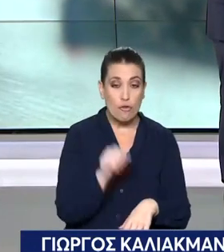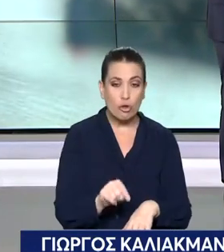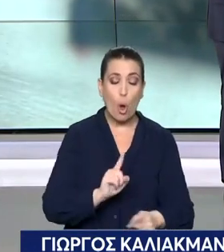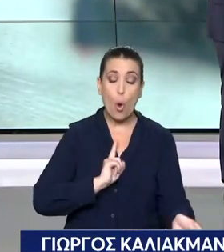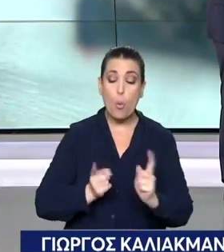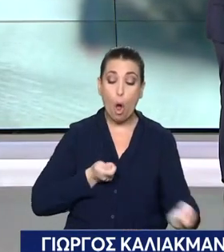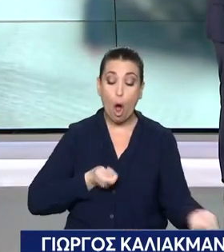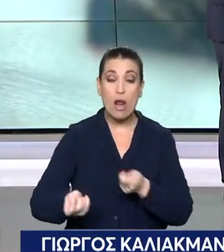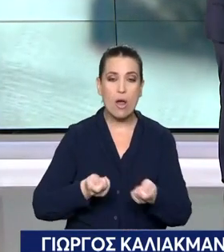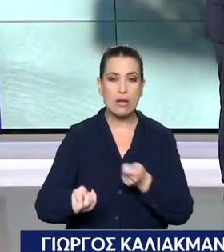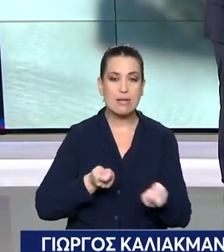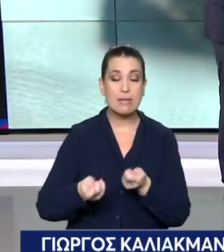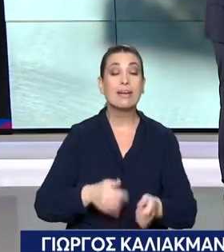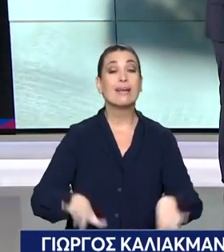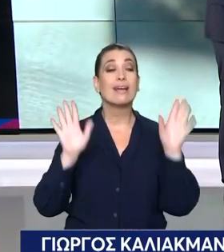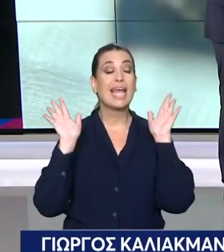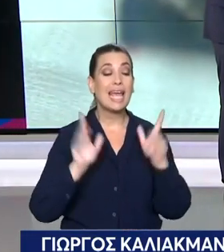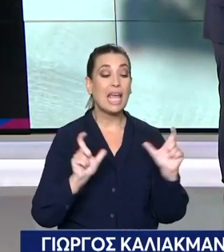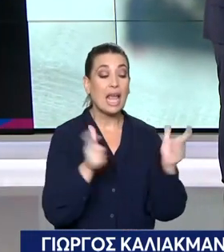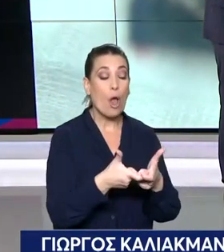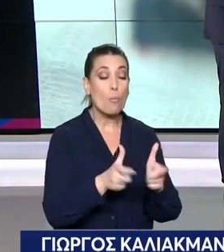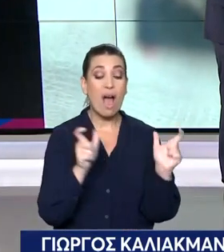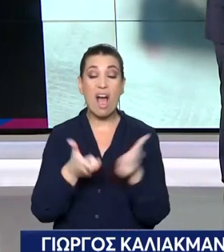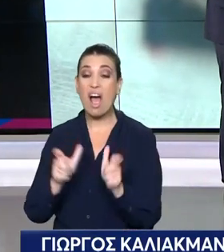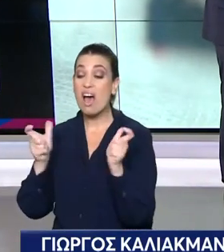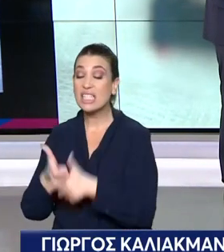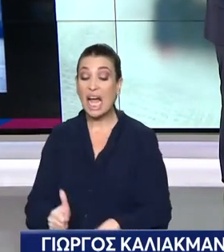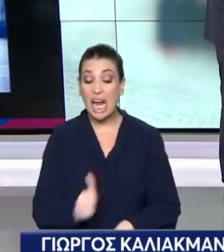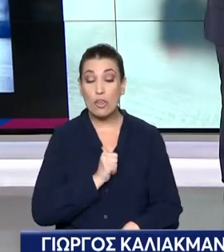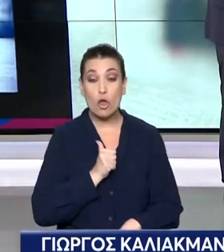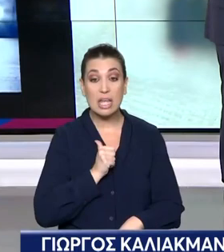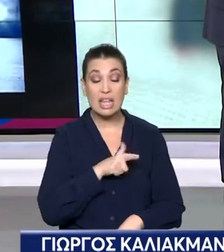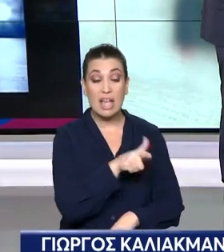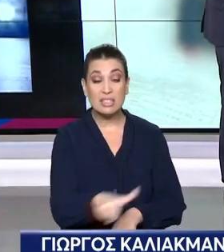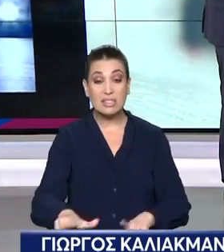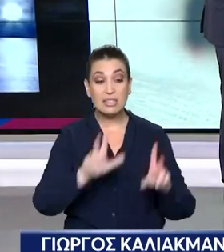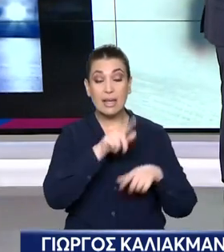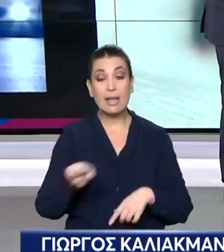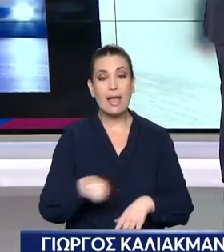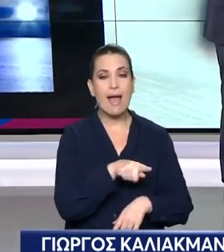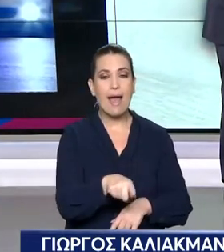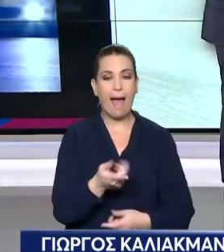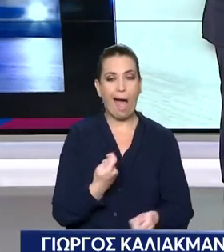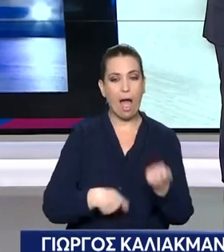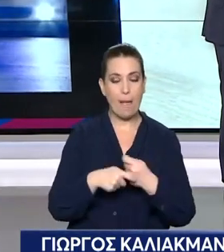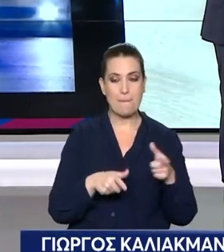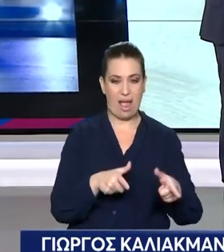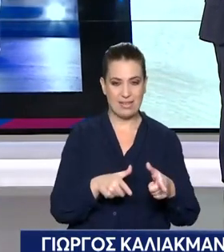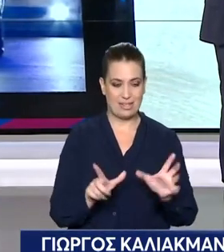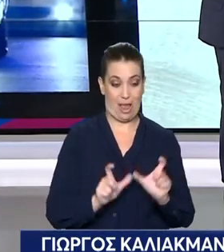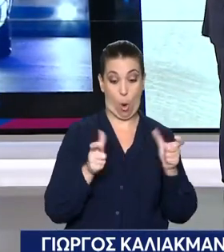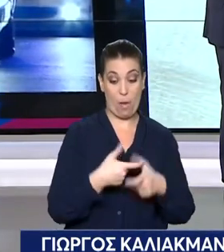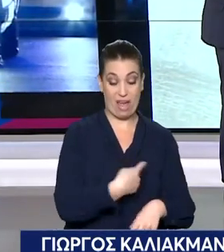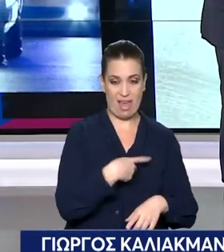ναι. Πρέπει οι ιδιοκτήτες των ΠΑΕ να το δουν αυτό. Ότι κάποιοι εκμεταλλεύονται την οπαδικότητα,